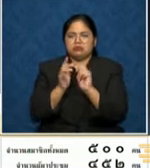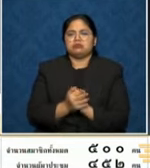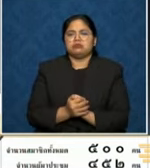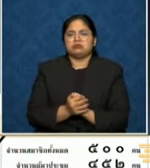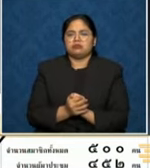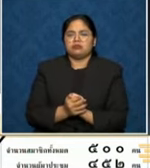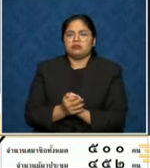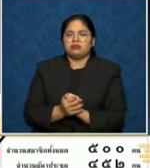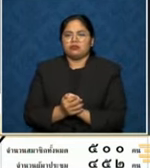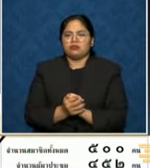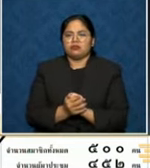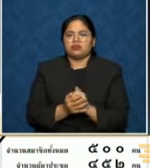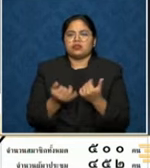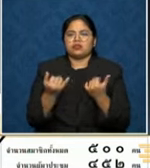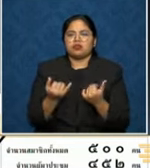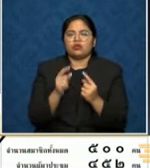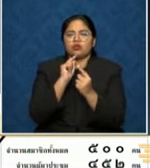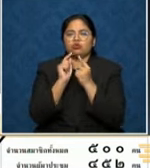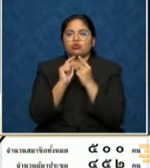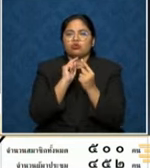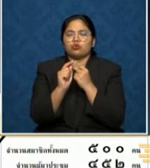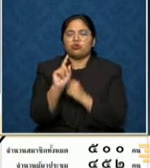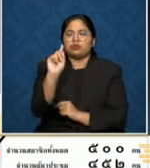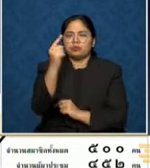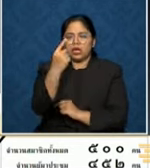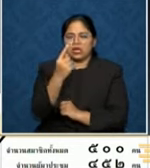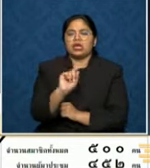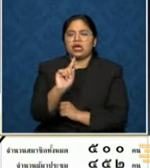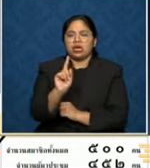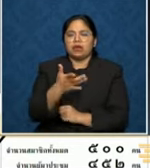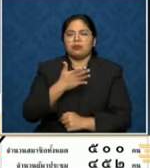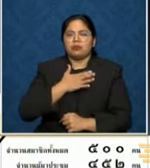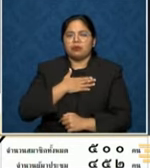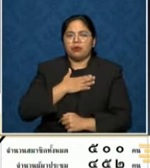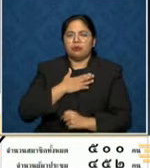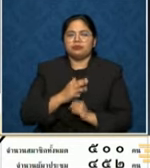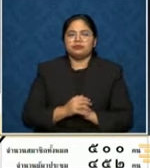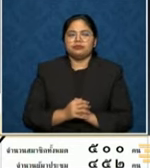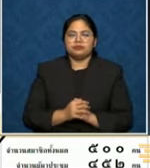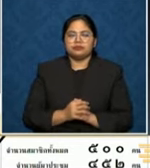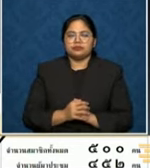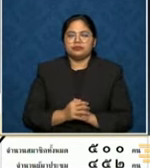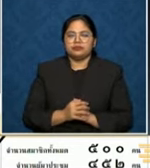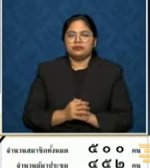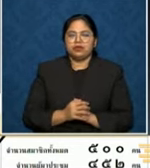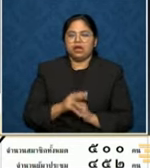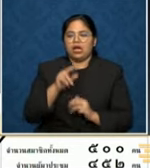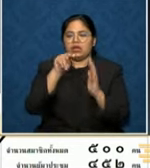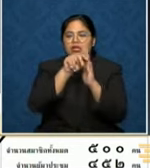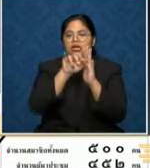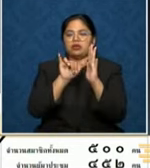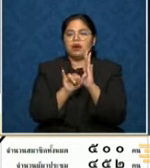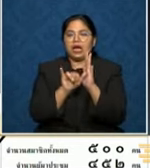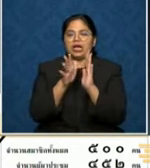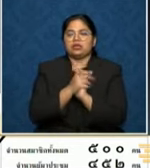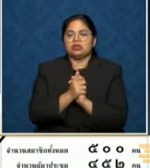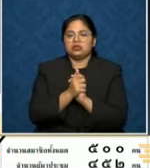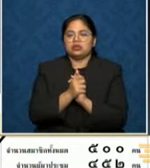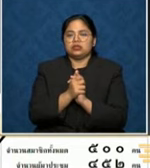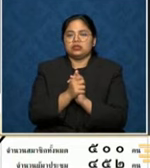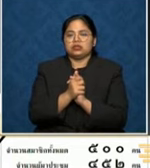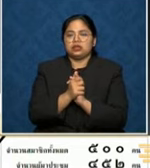50% ก็ถึงต้องคุยกันใหม่ครับว่าผมนะครับโดยนโยบายเปลี่ยนให้เป็นโฉ